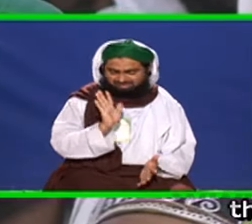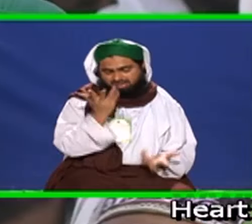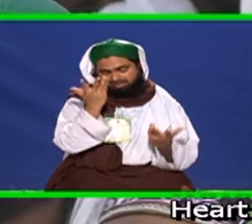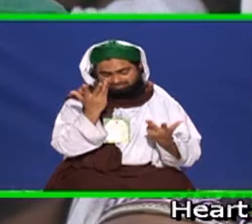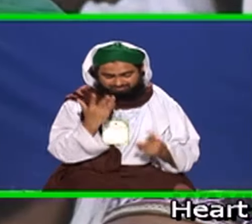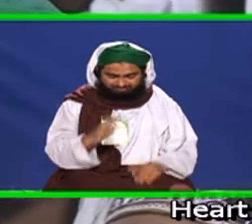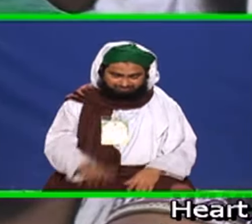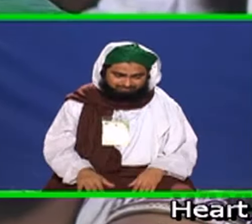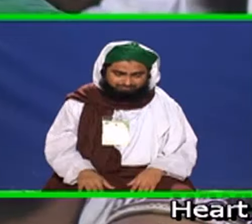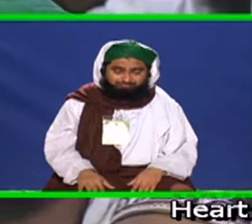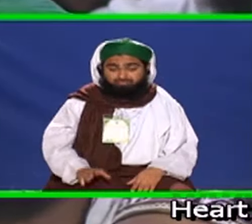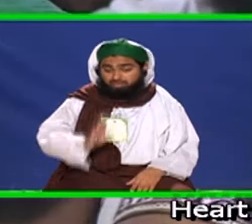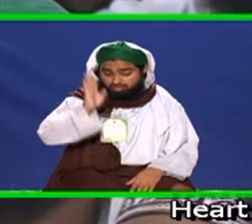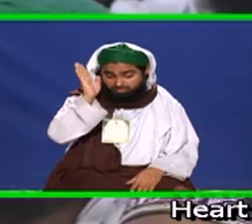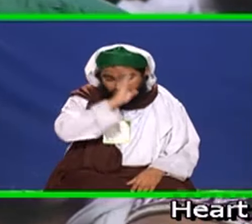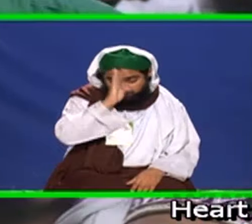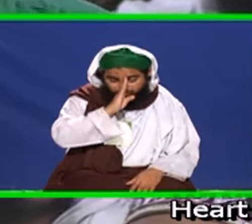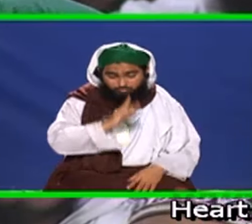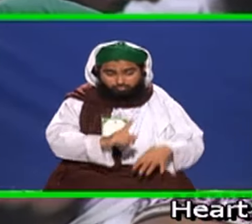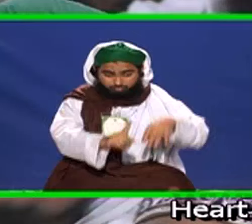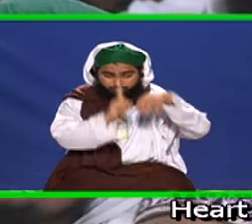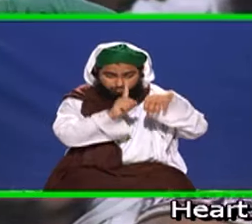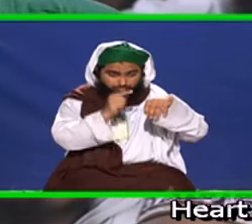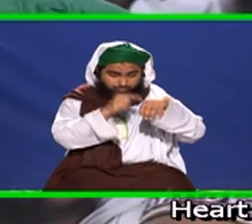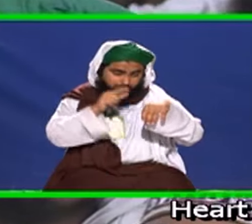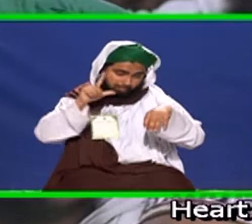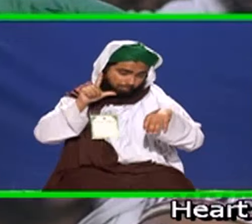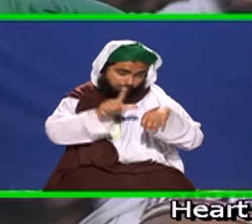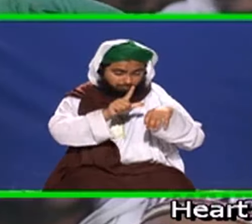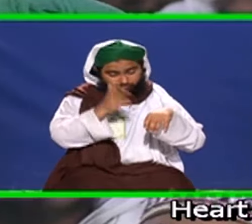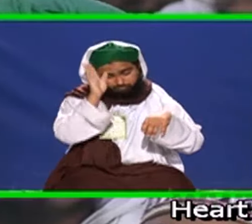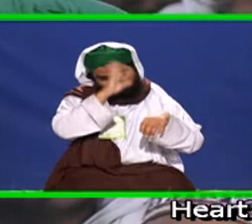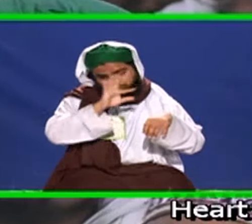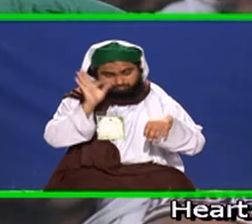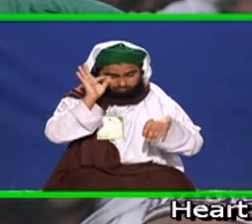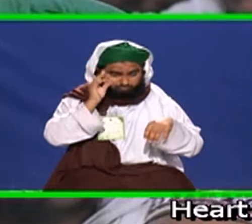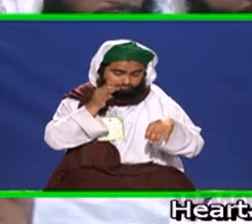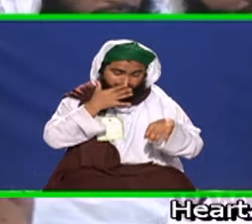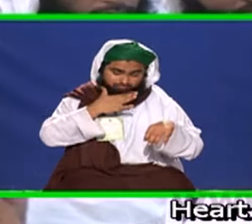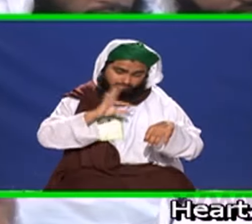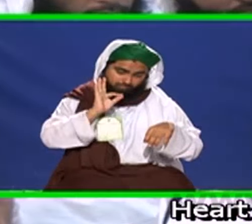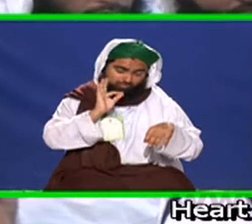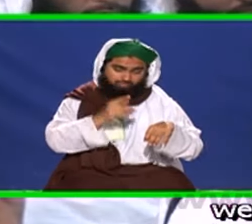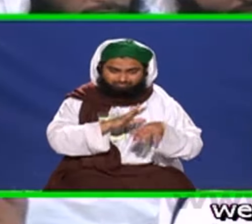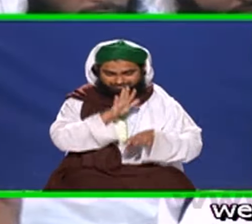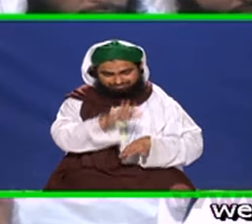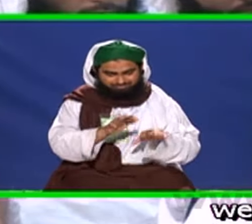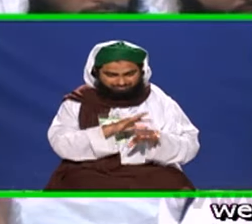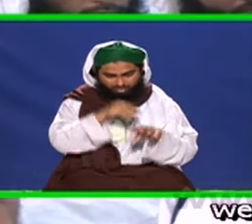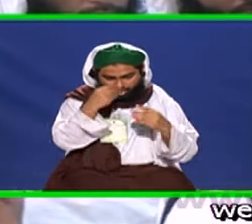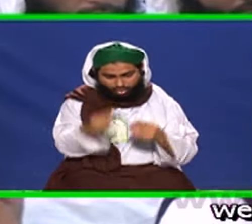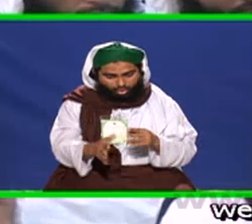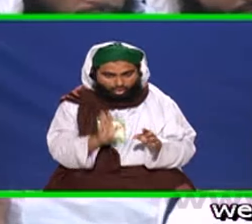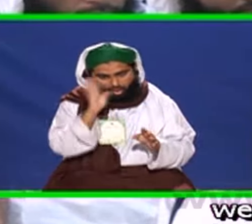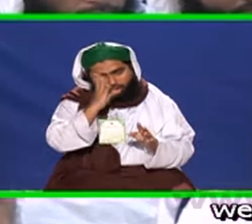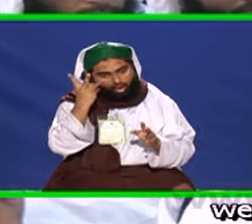رکھے. تو ذرا دل کو مطلب ہے کہ ایک عجیب سا لگتا ہے کہ جس سبز گنبد سے اتنی محبت کریں, سبز رنگ سے اتنی